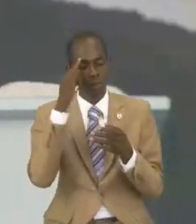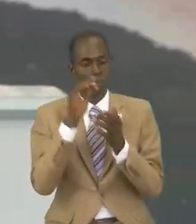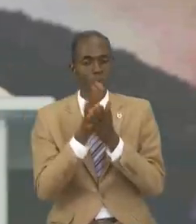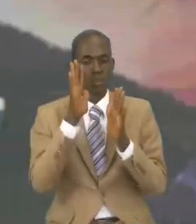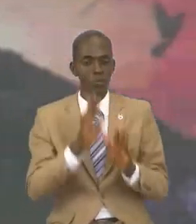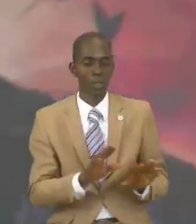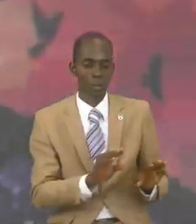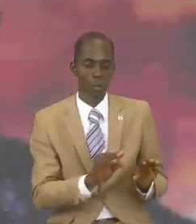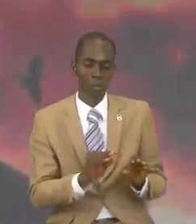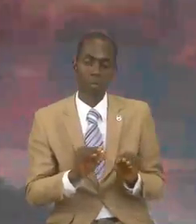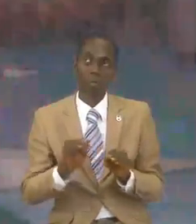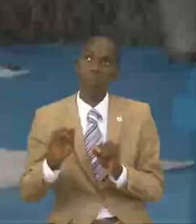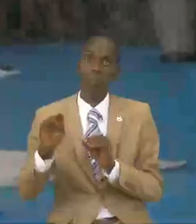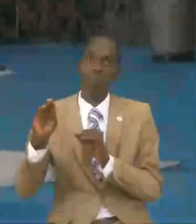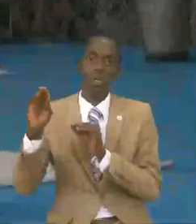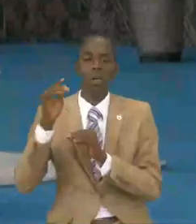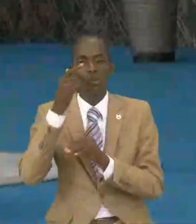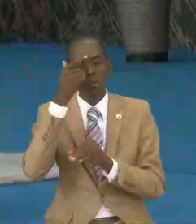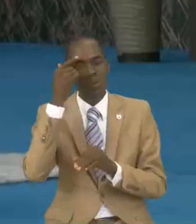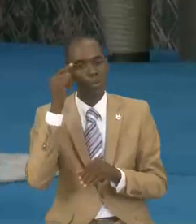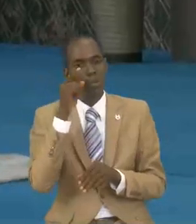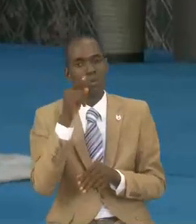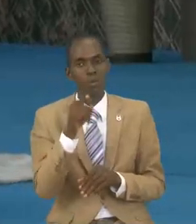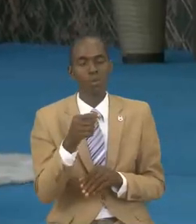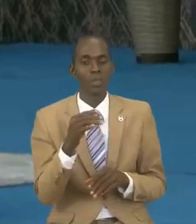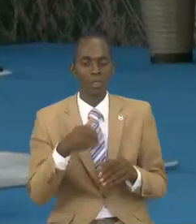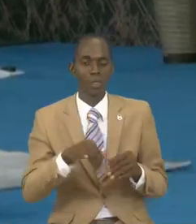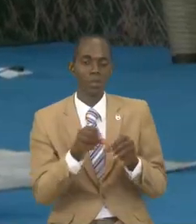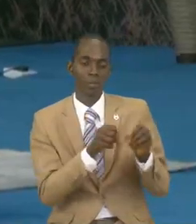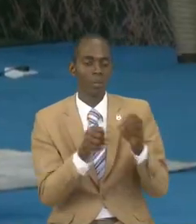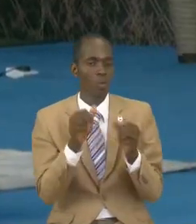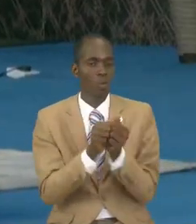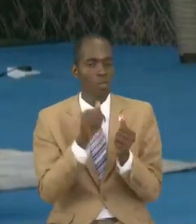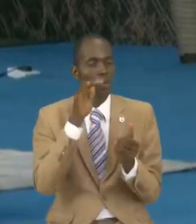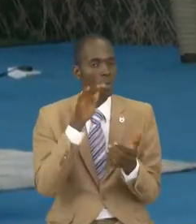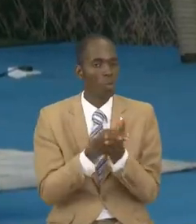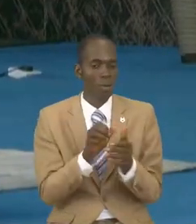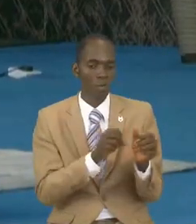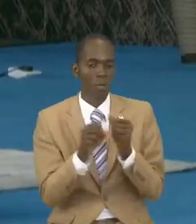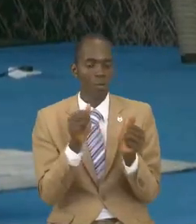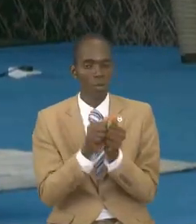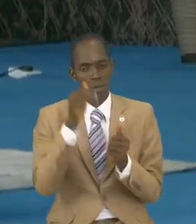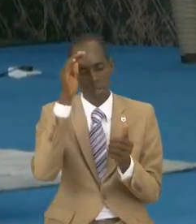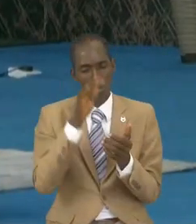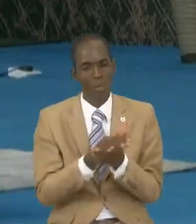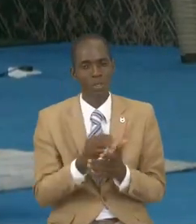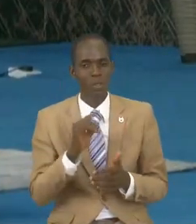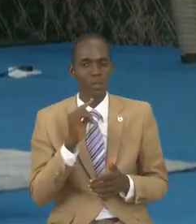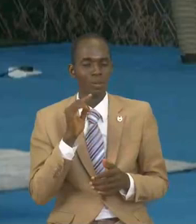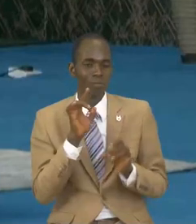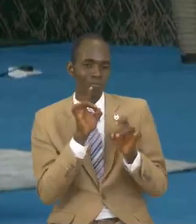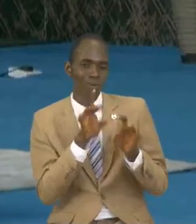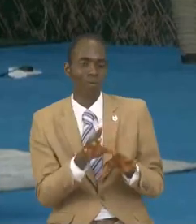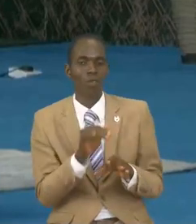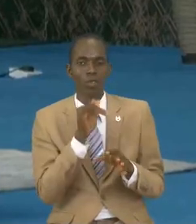ciel à cause de la querelle contre ta femme, des querelles avec ton mari, avec ton époux,